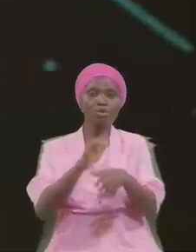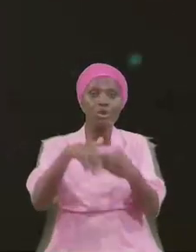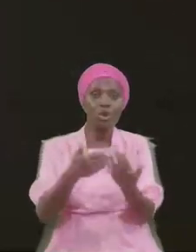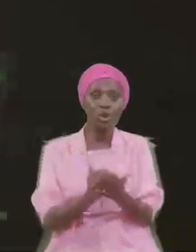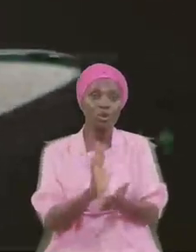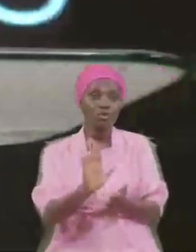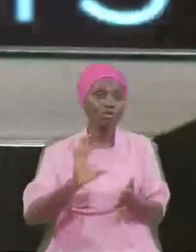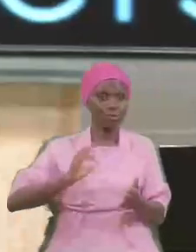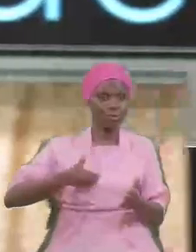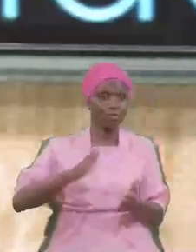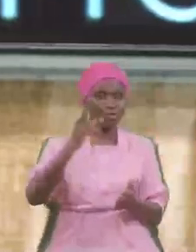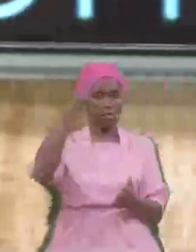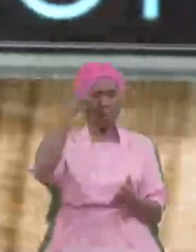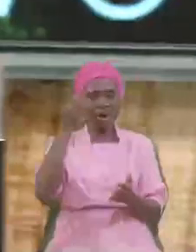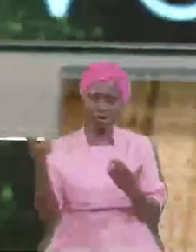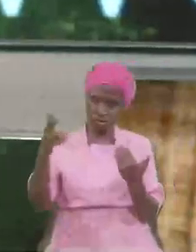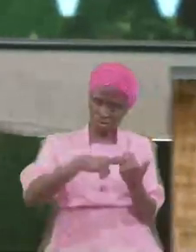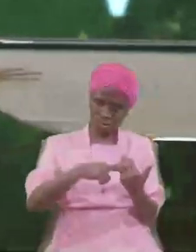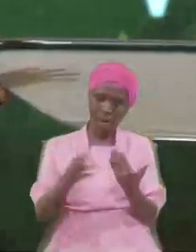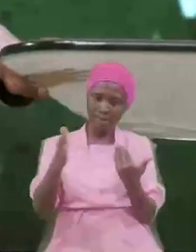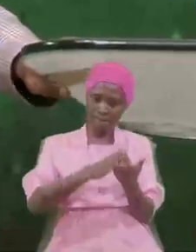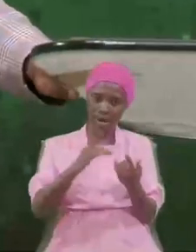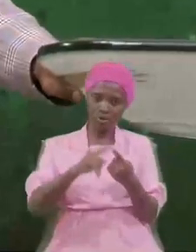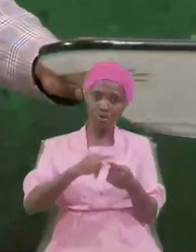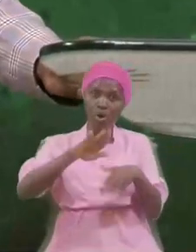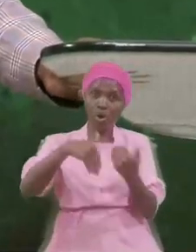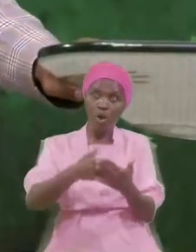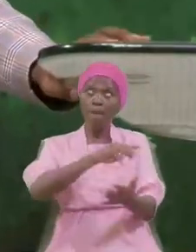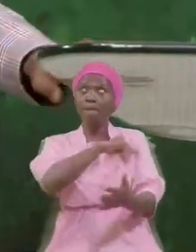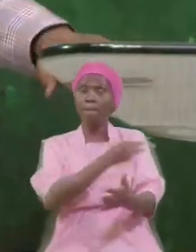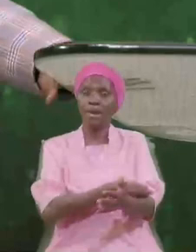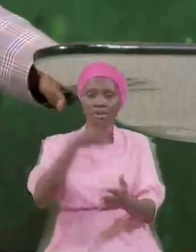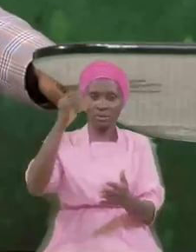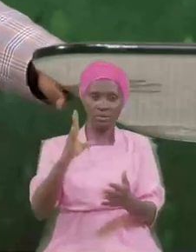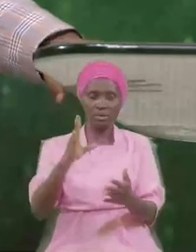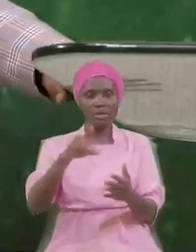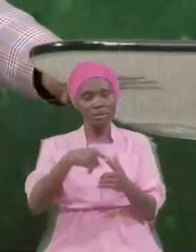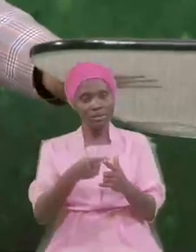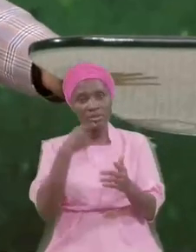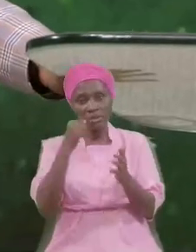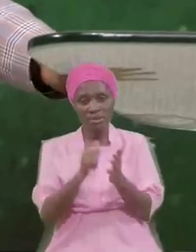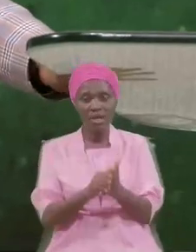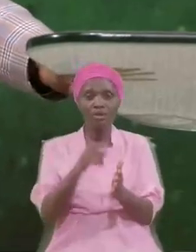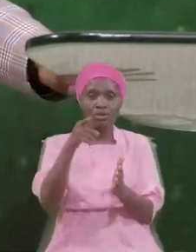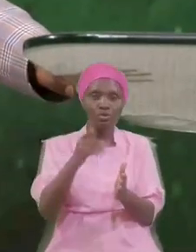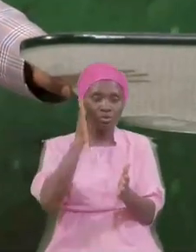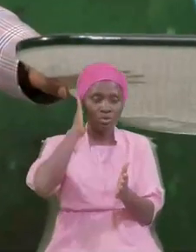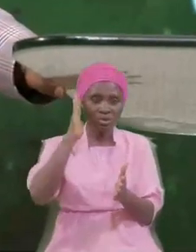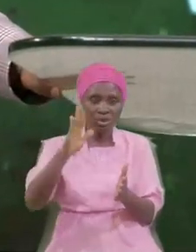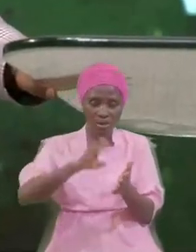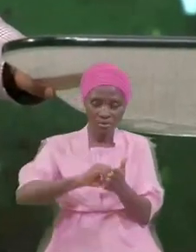de toute votre âme, de toute votre pensée. Vous reveniez au Tout-Puissant si tu